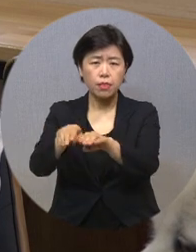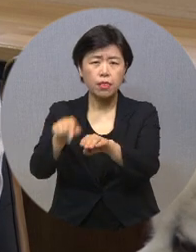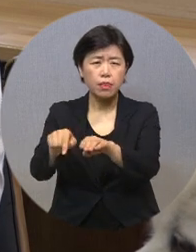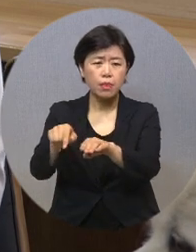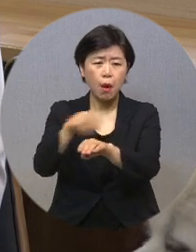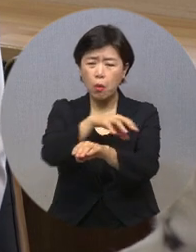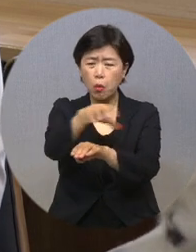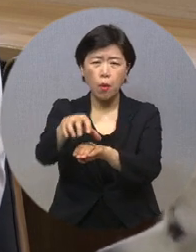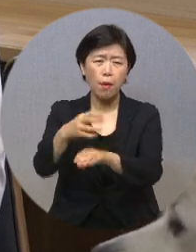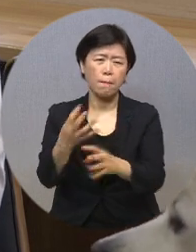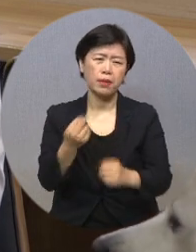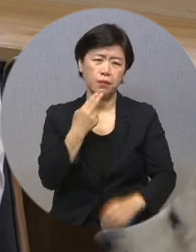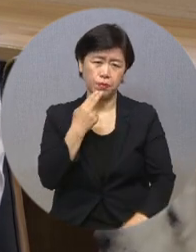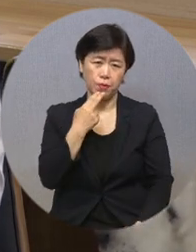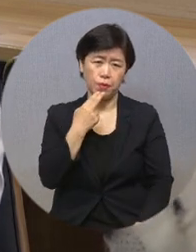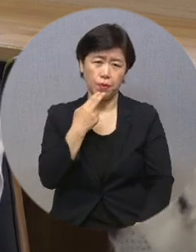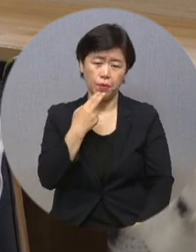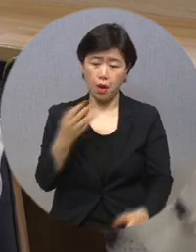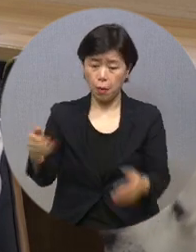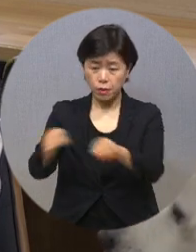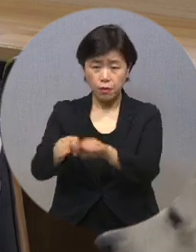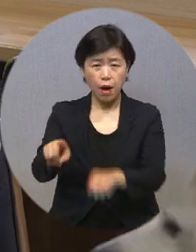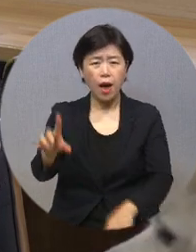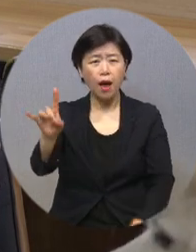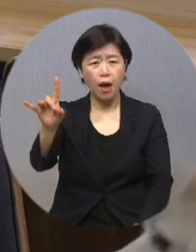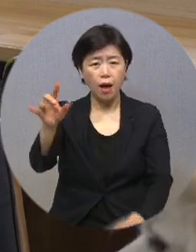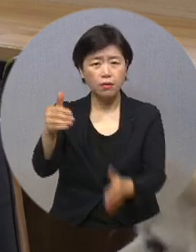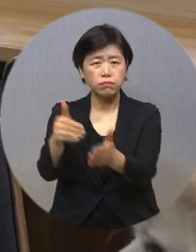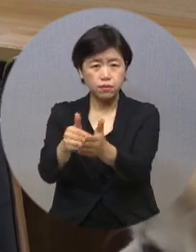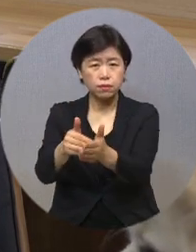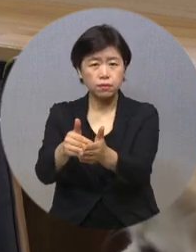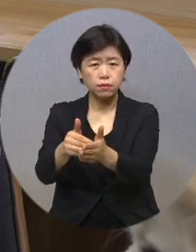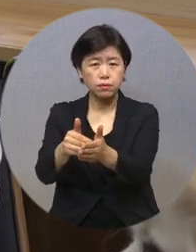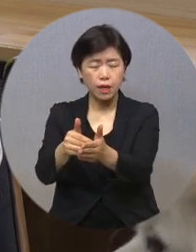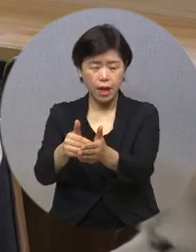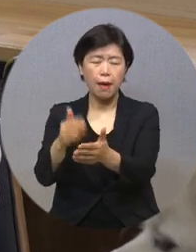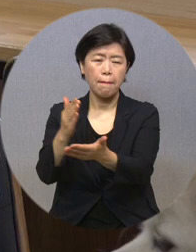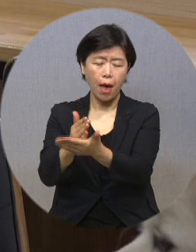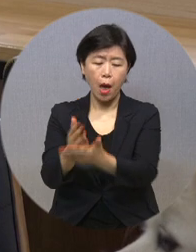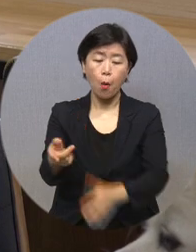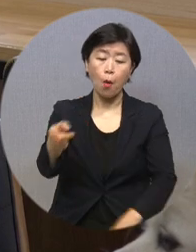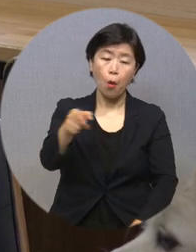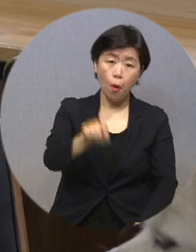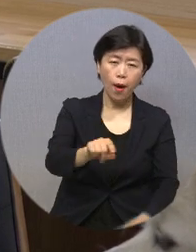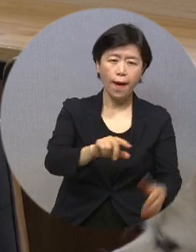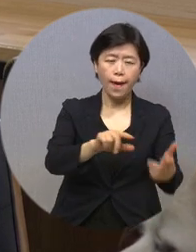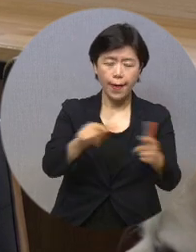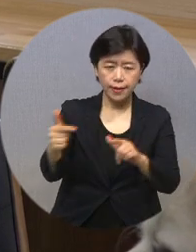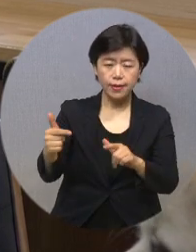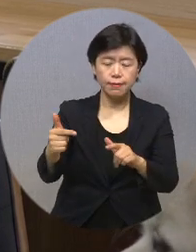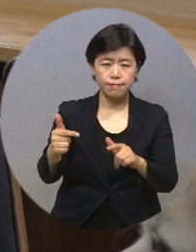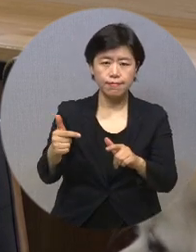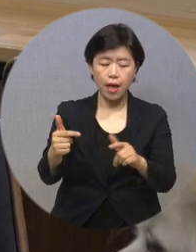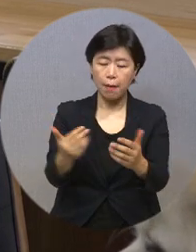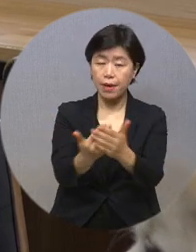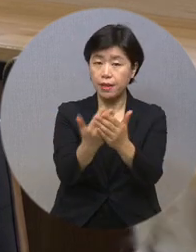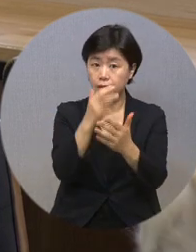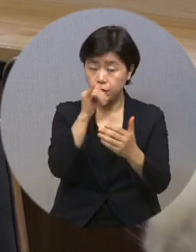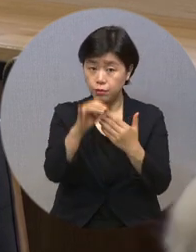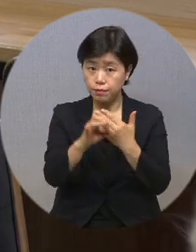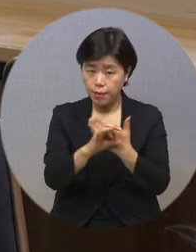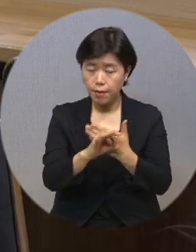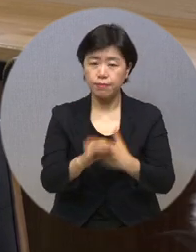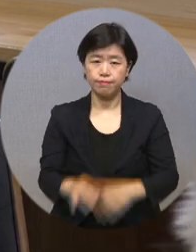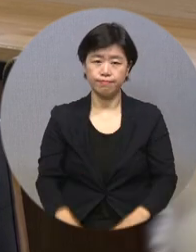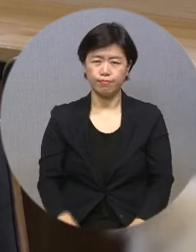그래서 복지관 하나만 있기보다는 그 옆에 주위에 좀 변화할 수 있게끔 사용할 수 있게끔